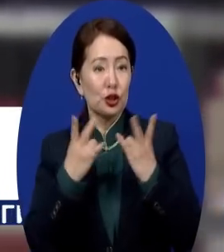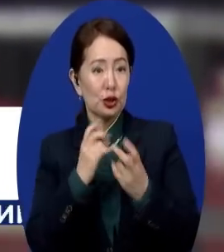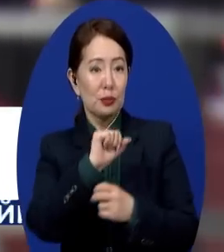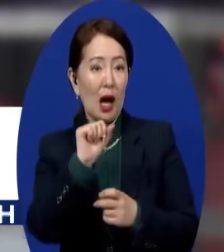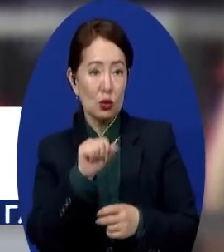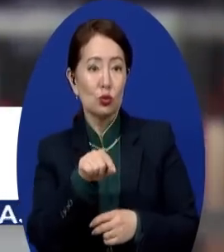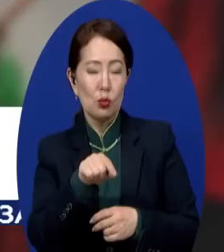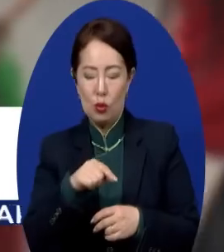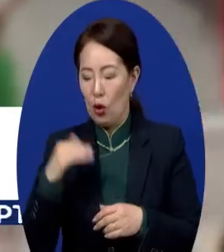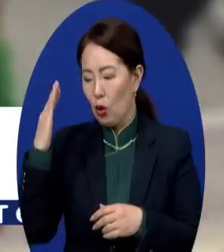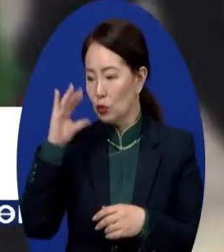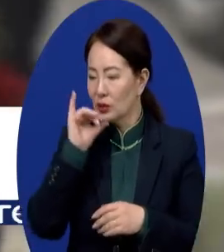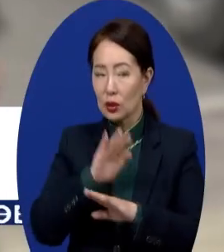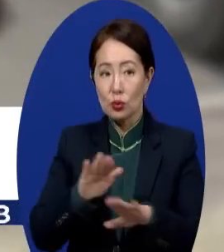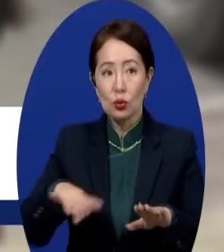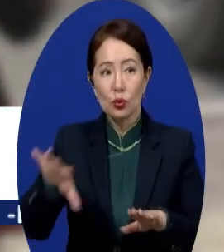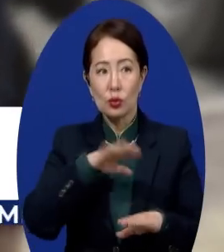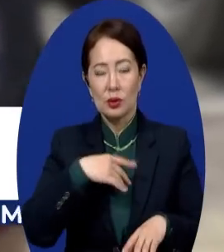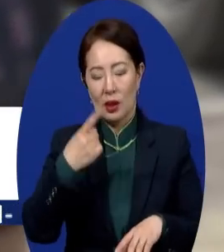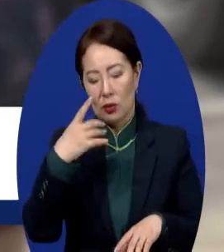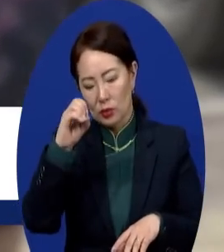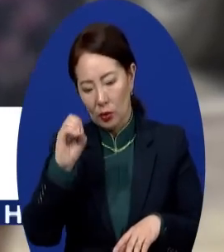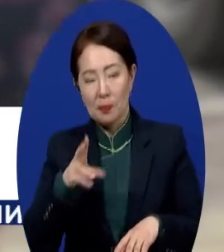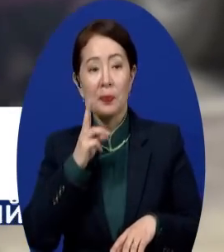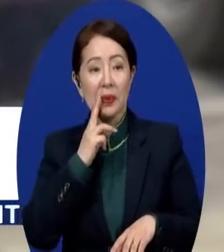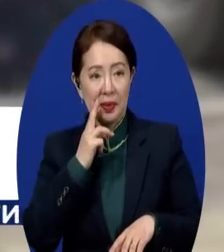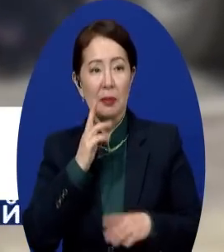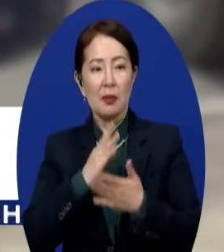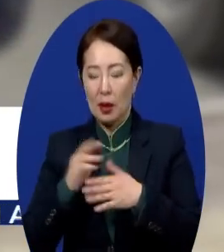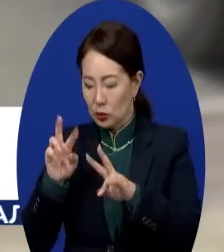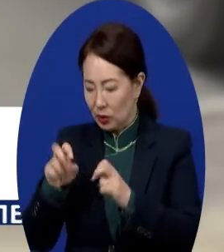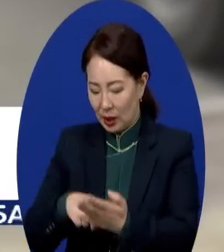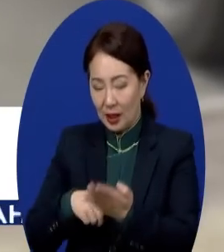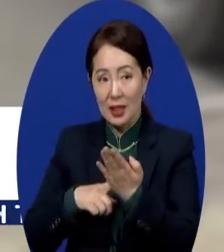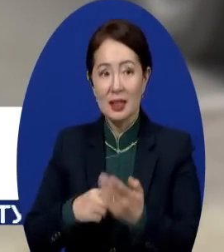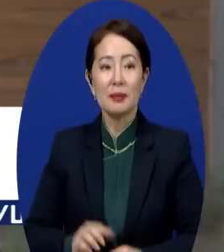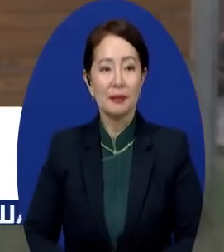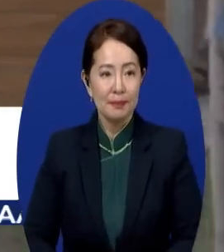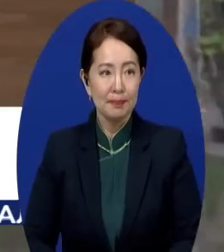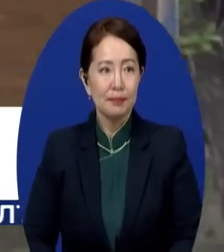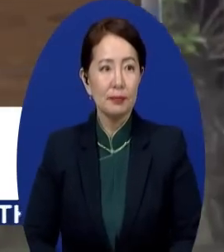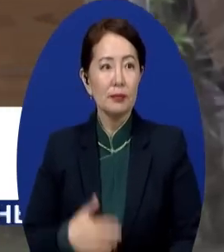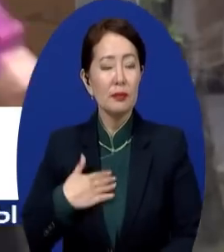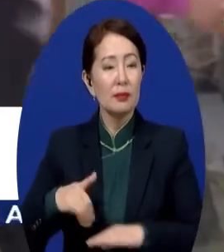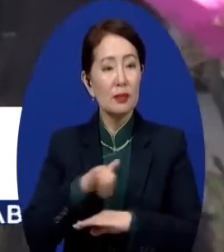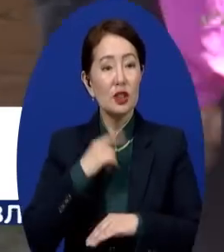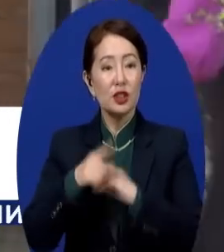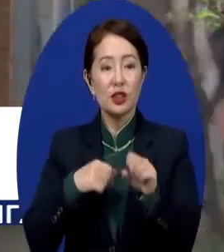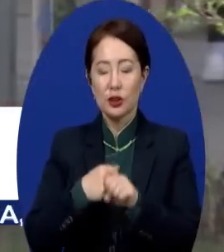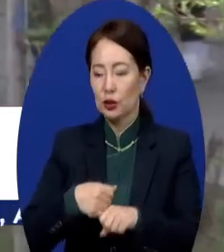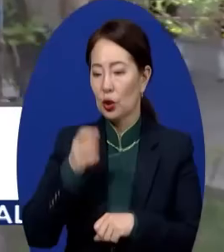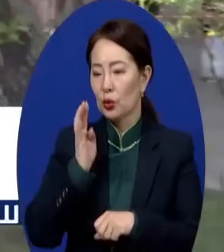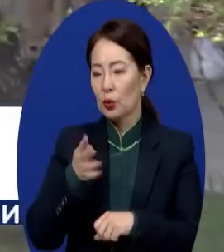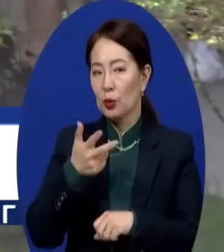байна. Учир нь өсвөр насныхны 15% тамхи татдаг гэсэн судалгаа гарчээ. Манай улсад жилд